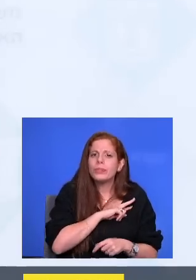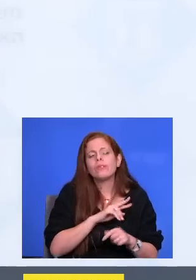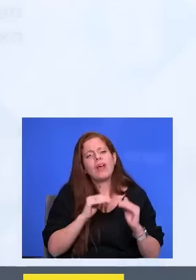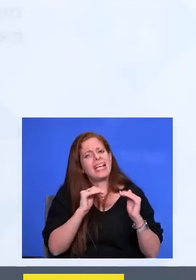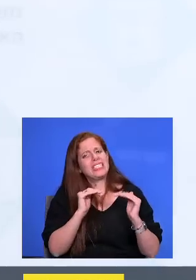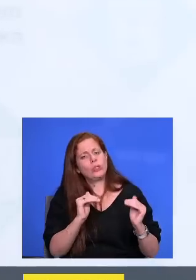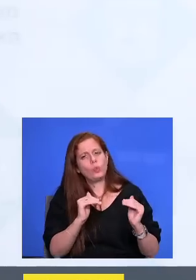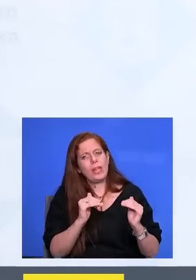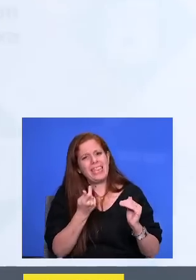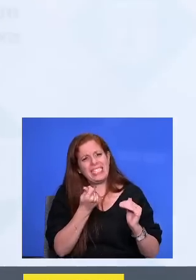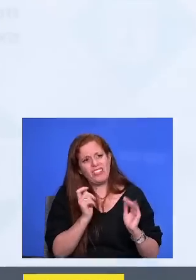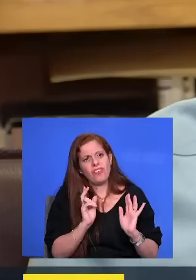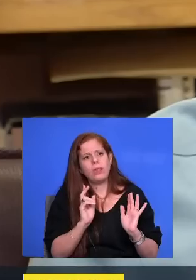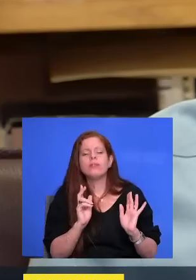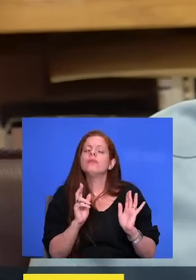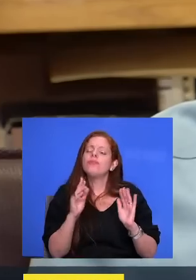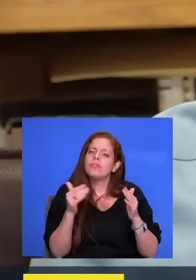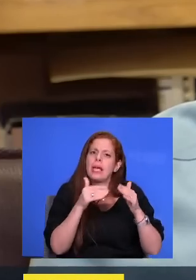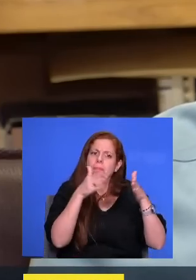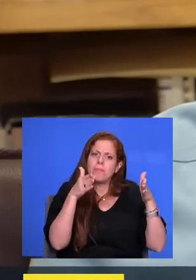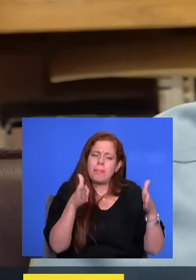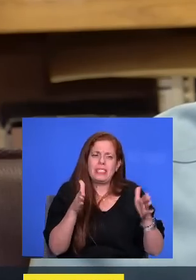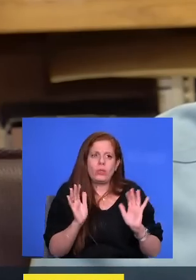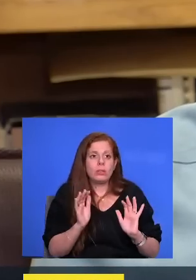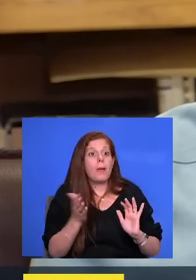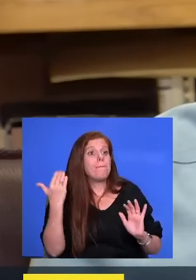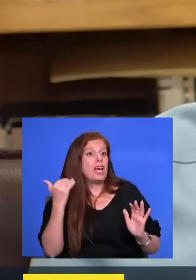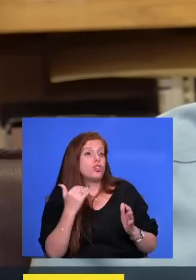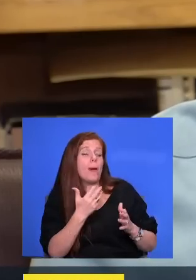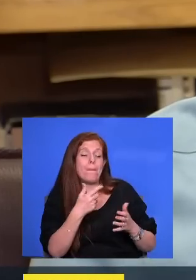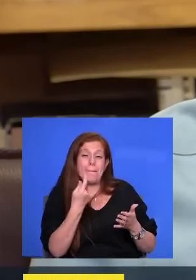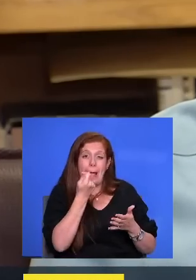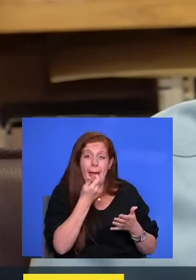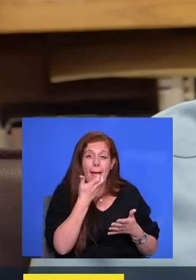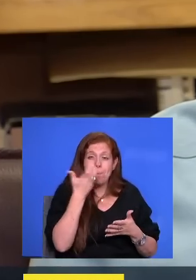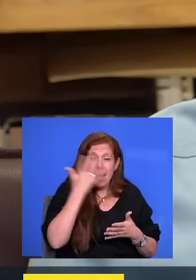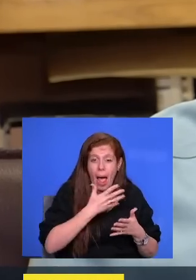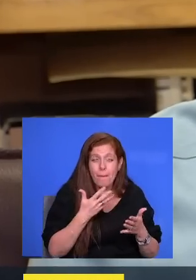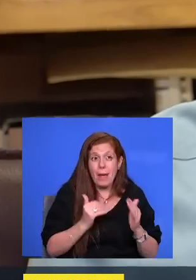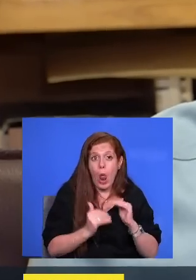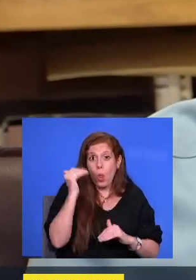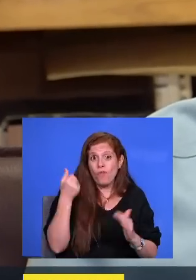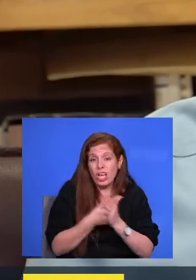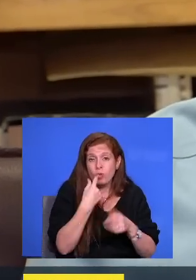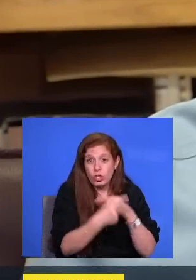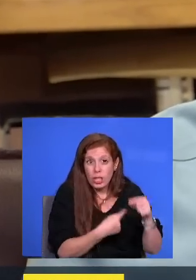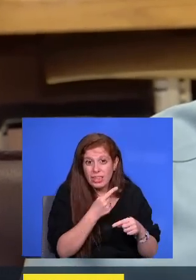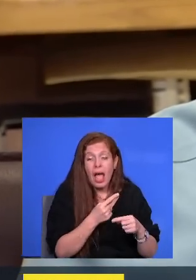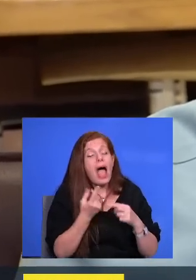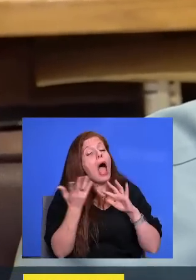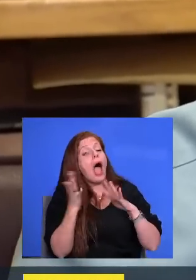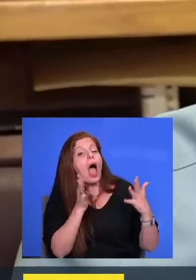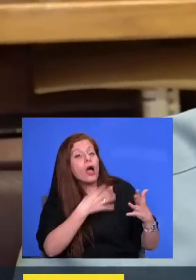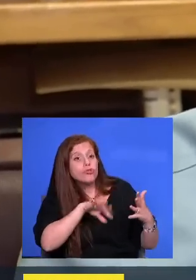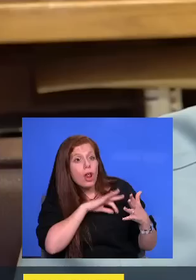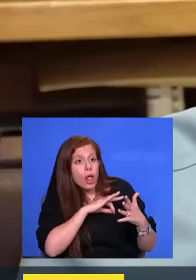תקציבי והתכנס לתוך המסגרות. מאז שעלו מחירי הפחם ועד לסוף השנה, הערכה שלנו, שהיא מסתמכת כמובן על ייצור